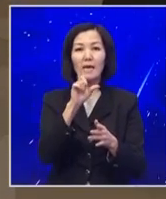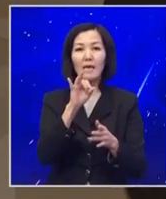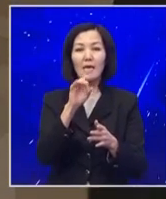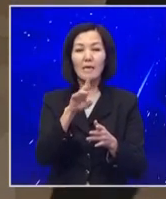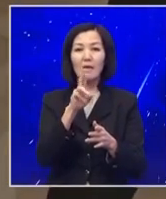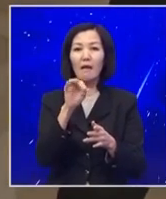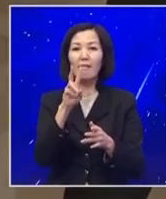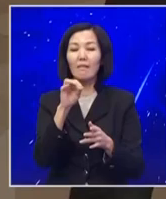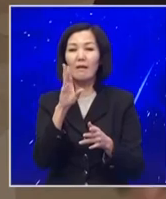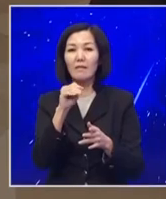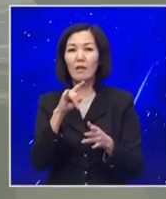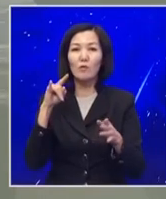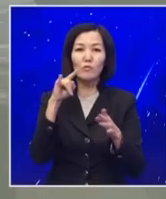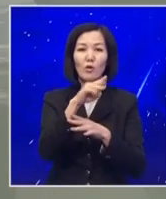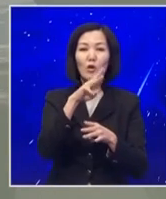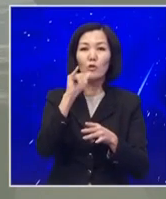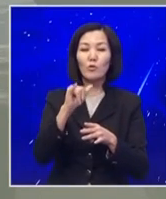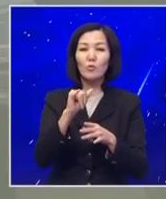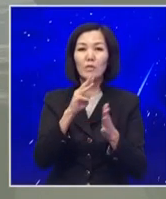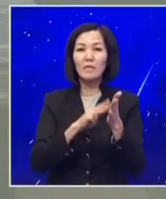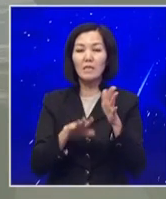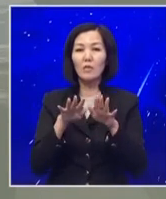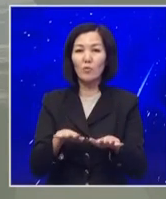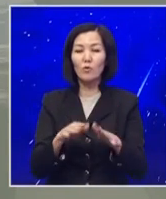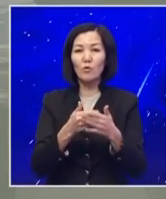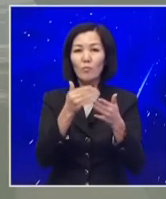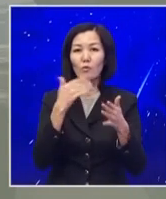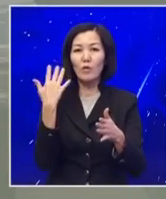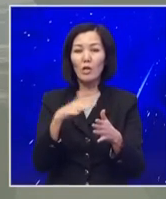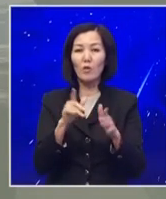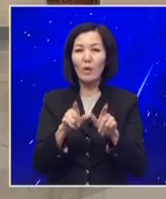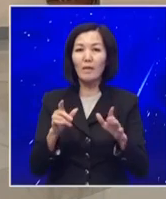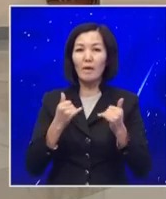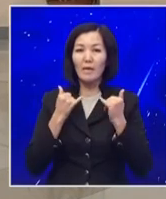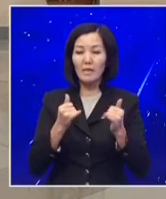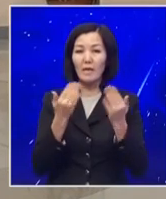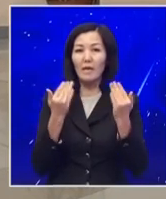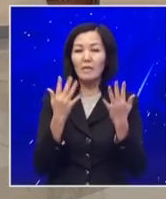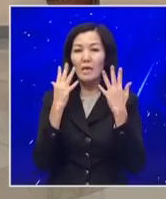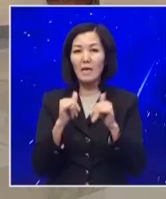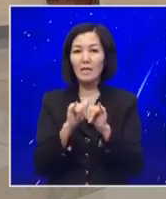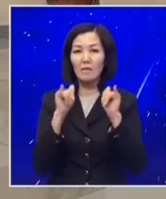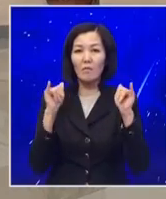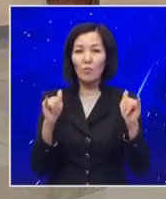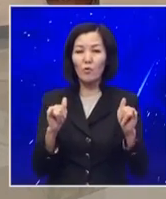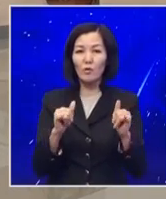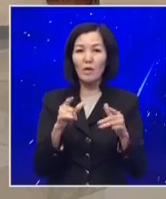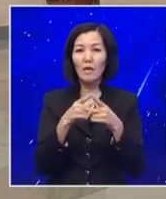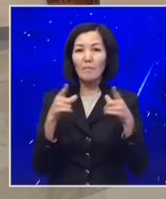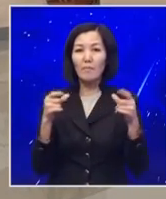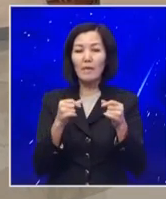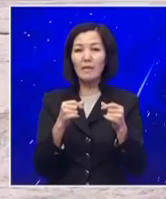ұшағымен ұшады. Q400 ұшағы 80 орынды. Бұрынғы ұшақ 50 адамға арналған еді. Орын саны көбейді және билет құны